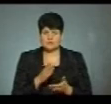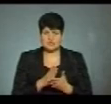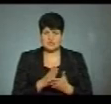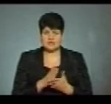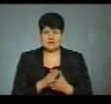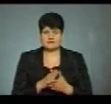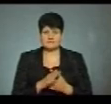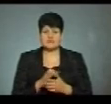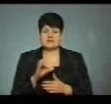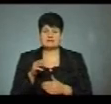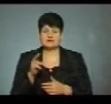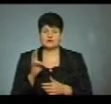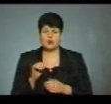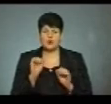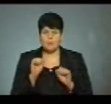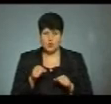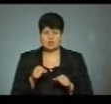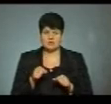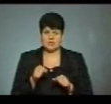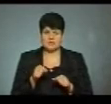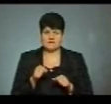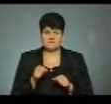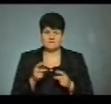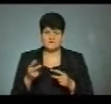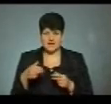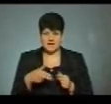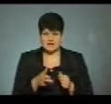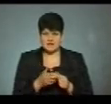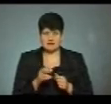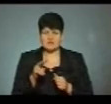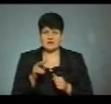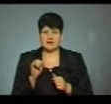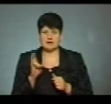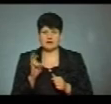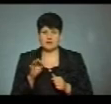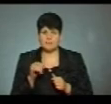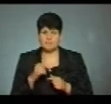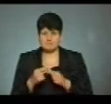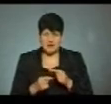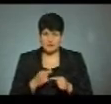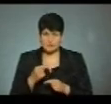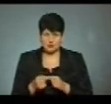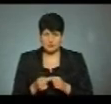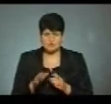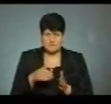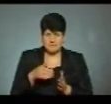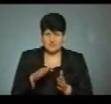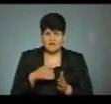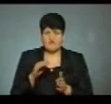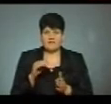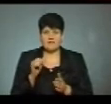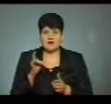станок. Можна печатати, просто вирізається на лінолеуму гравюра і перекручується, маститься фарбою